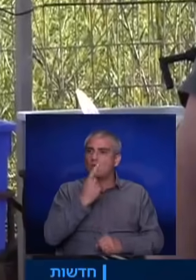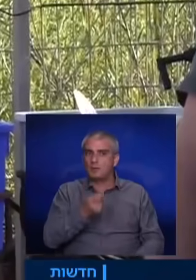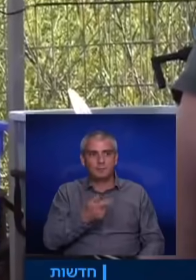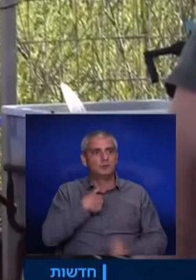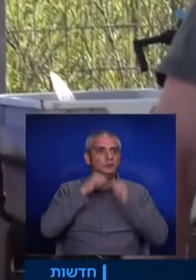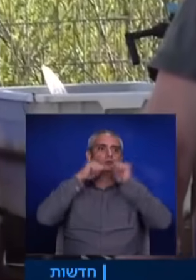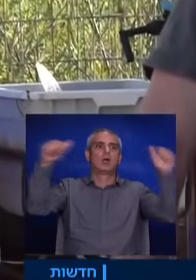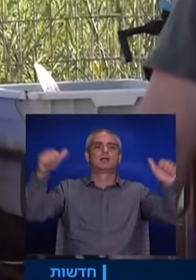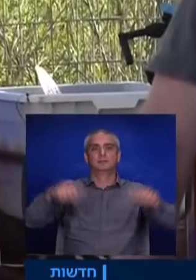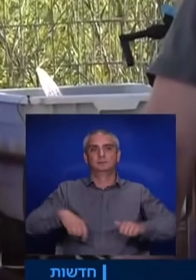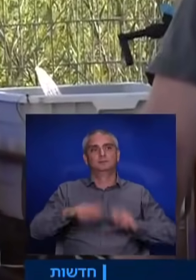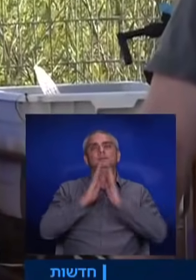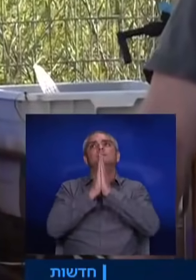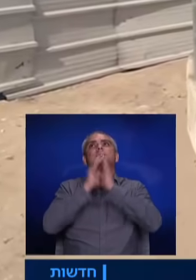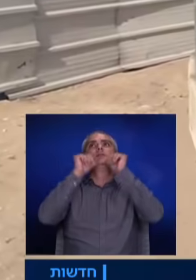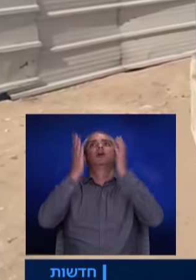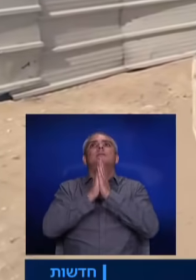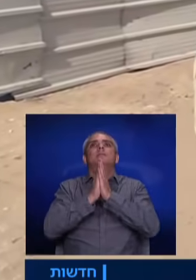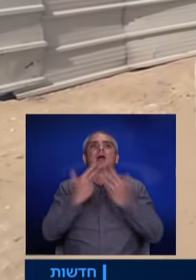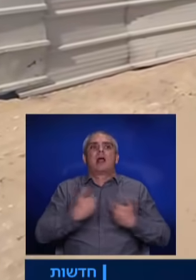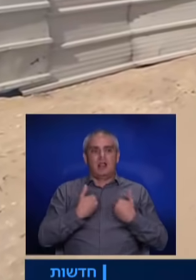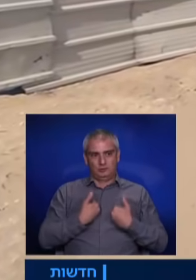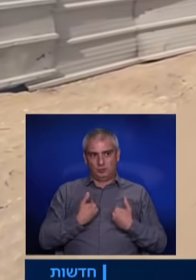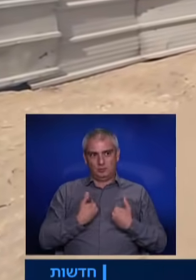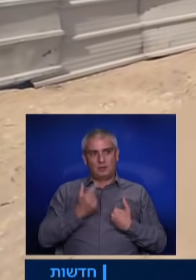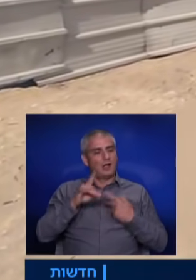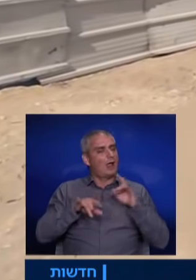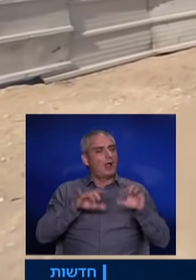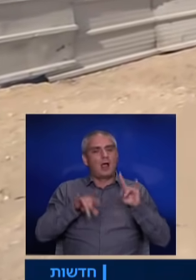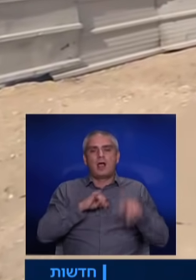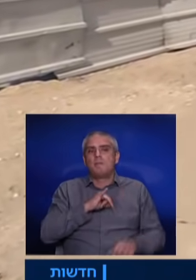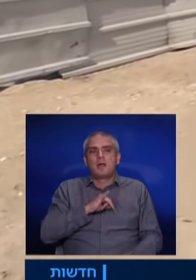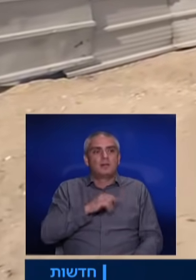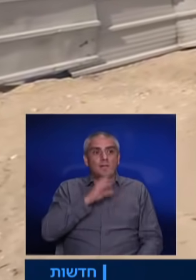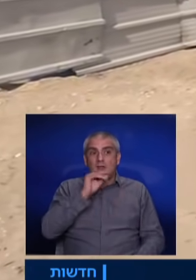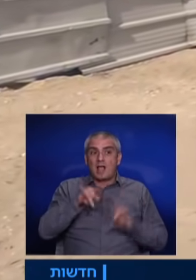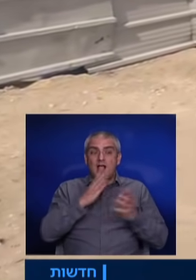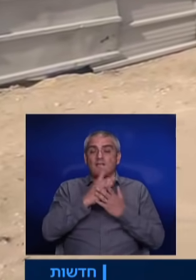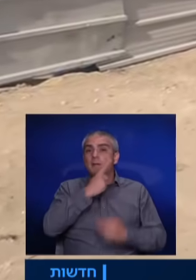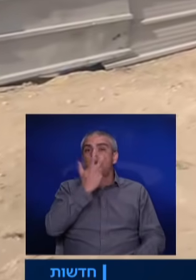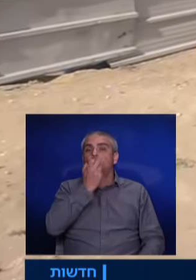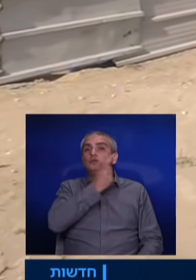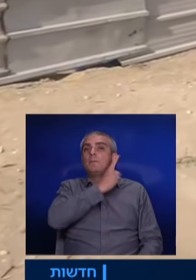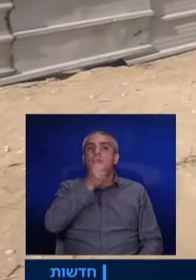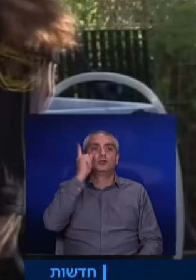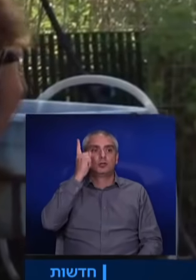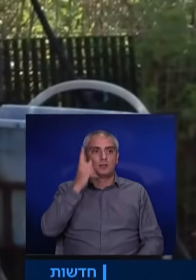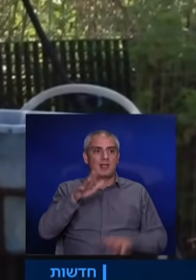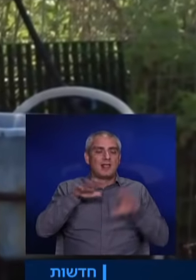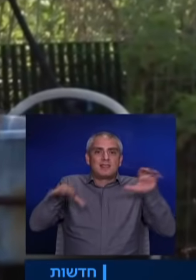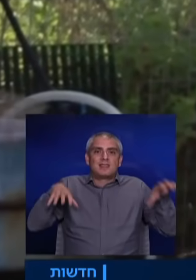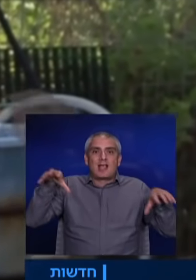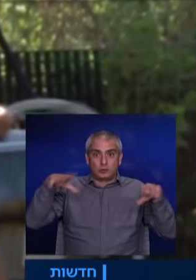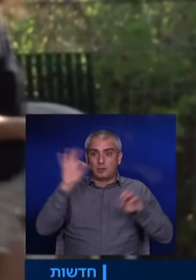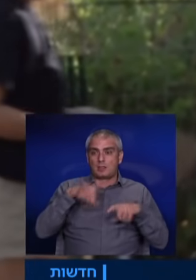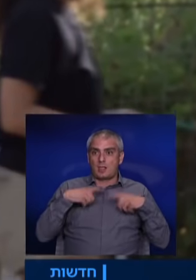צועקים. הם צועקים לעזרה, זאת חיה מרתקת. אנחנו מדברים על חיה שחיה 130 מיליון שנה. זה דינוזאור שעדיין